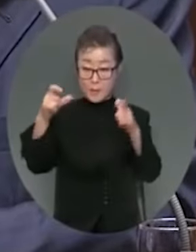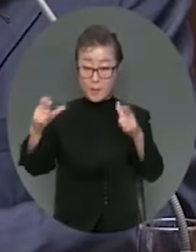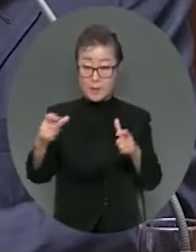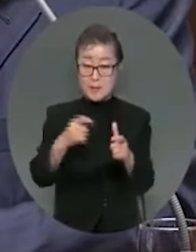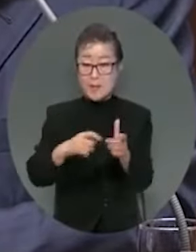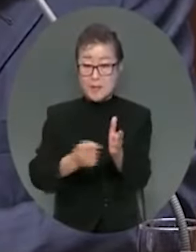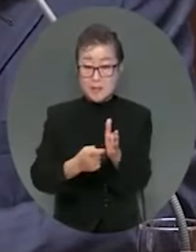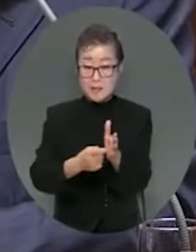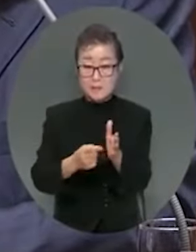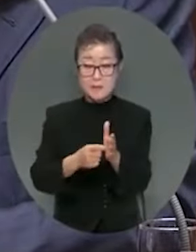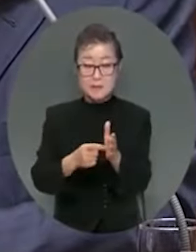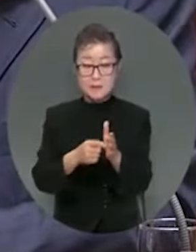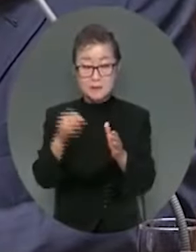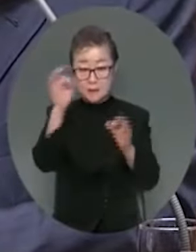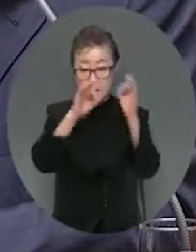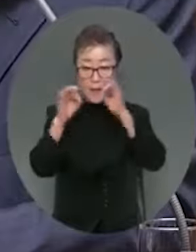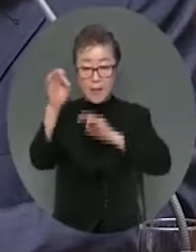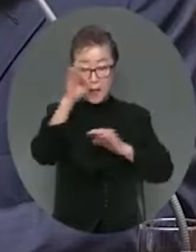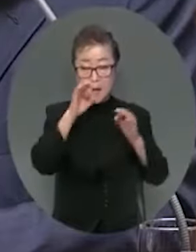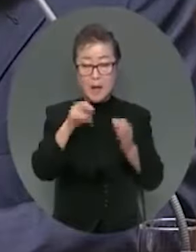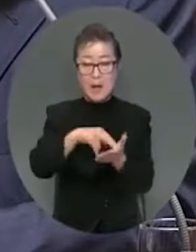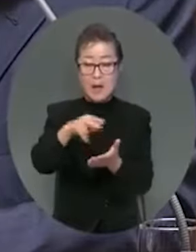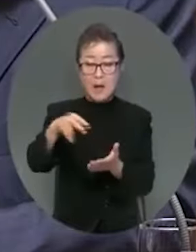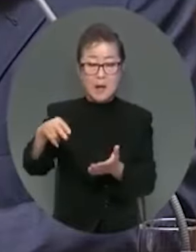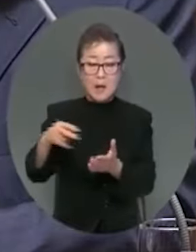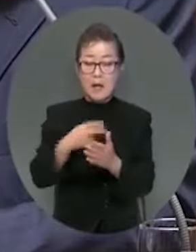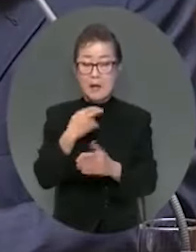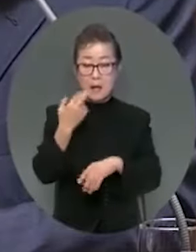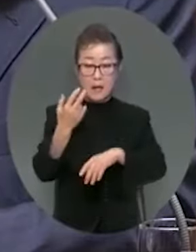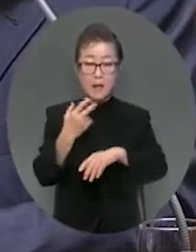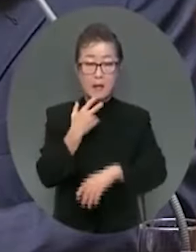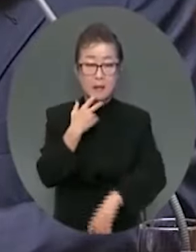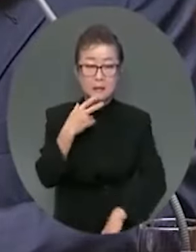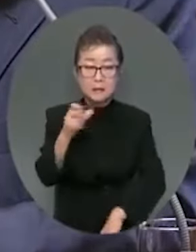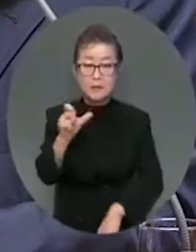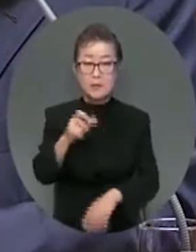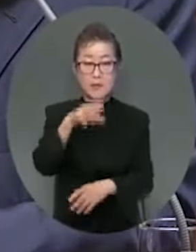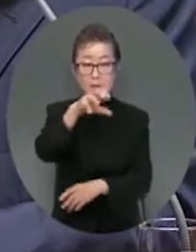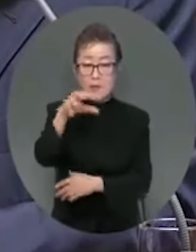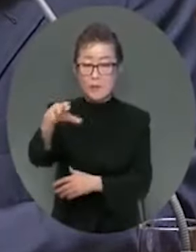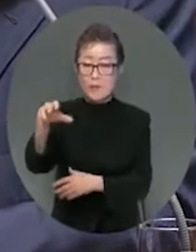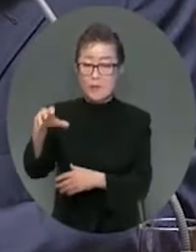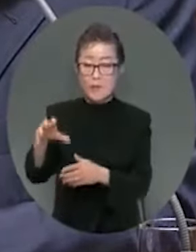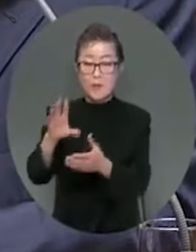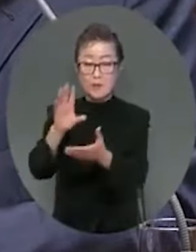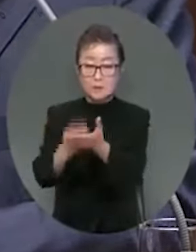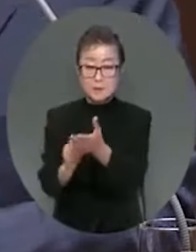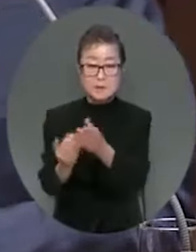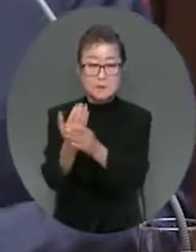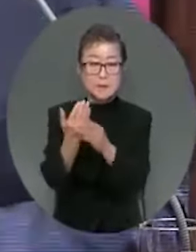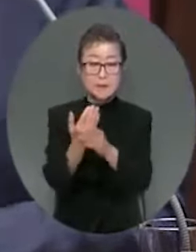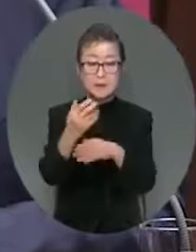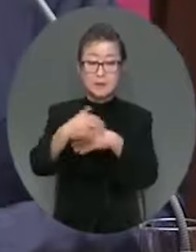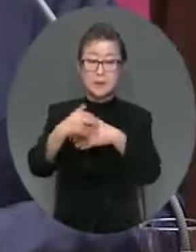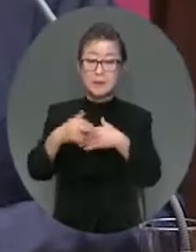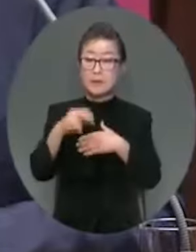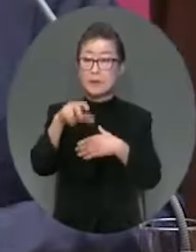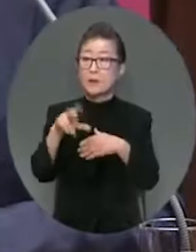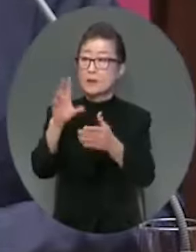찾아 표류 75분간 병원 26곳 전화 이런 일들이 일어나고 있습니다. 이